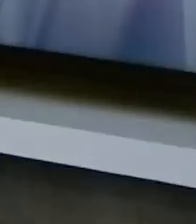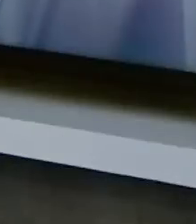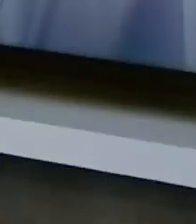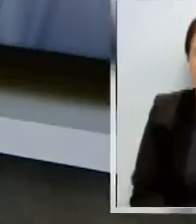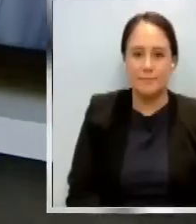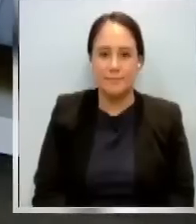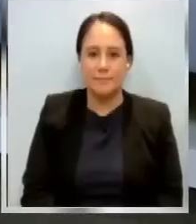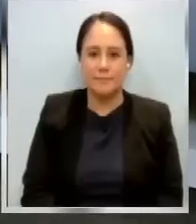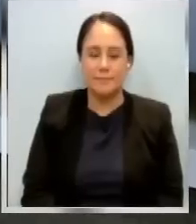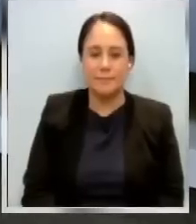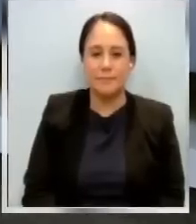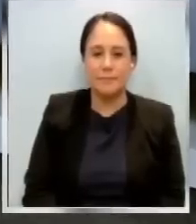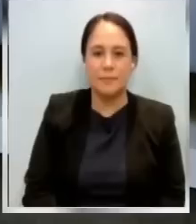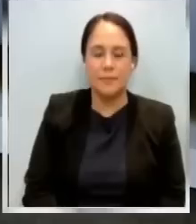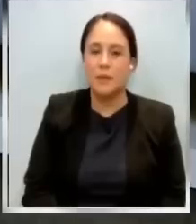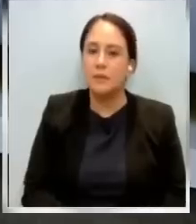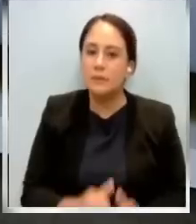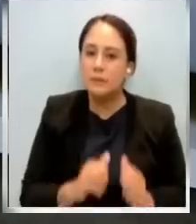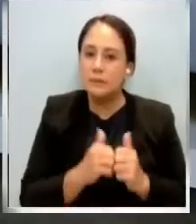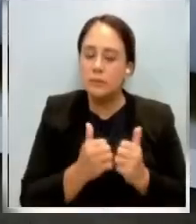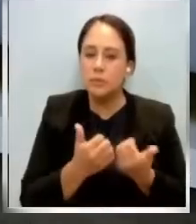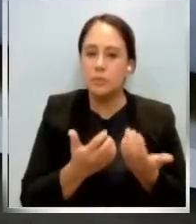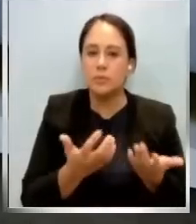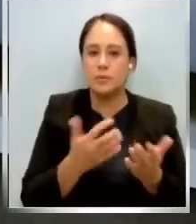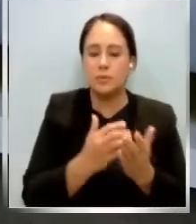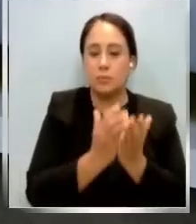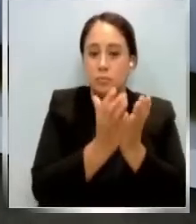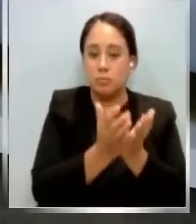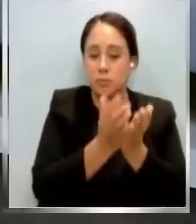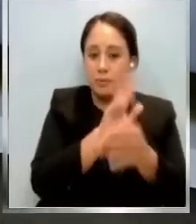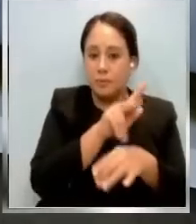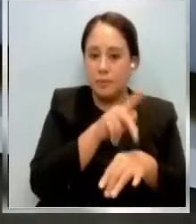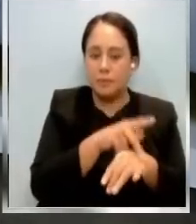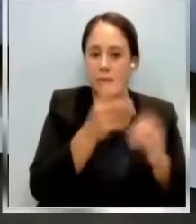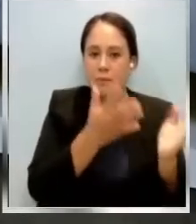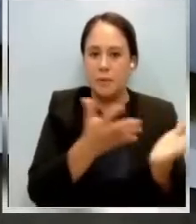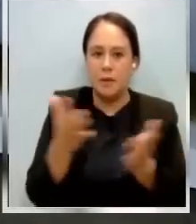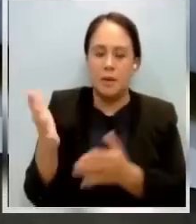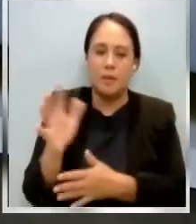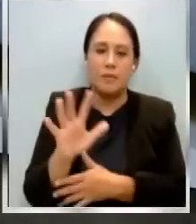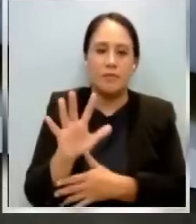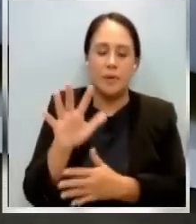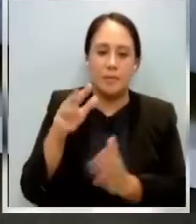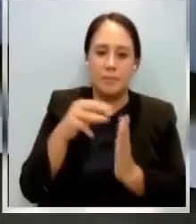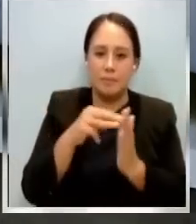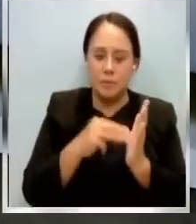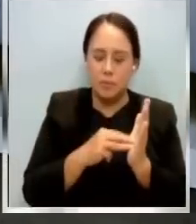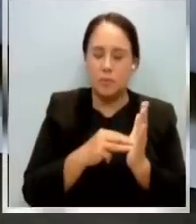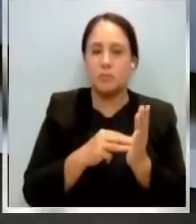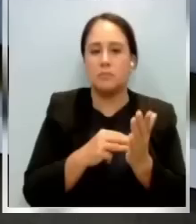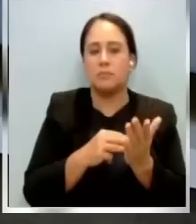Kamustahin naman natin ang barko ng Pilipinas na magdadala ng halos 5 milyong pisong halaga ng tulong at kagamitan sa Pag-asa Island. May naging aberya